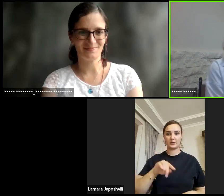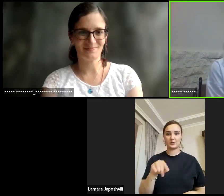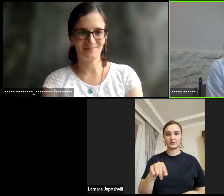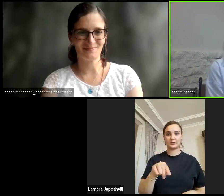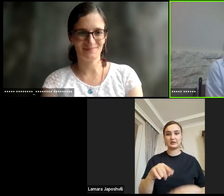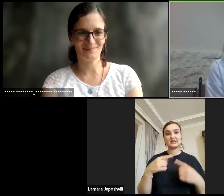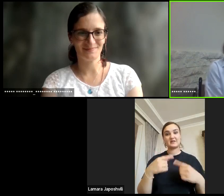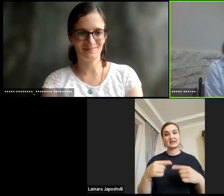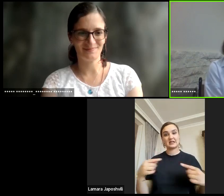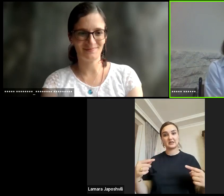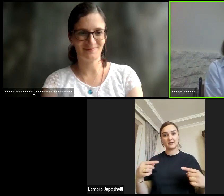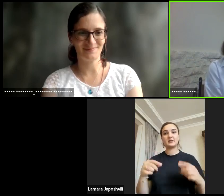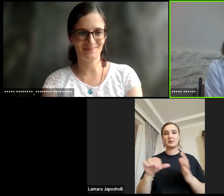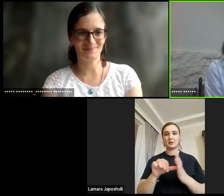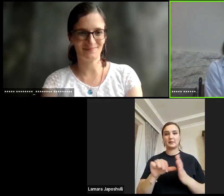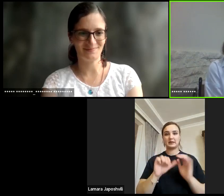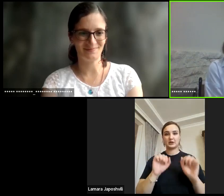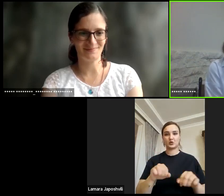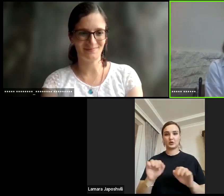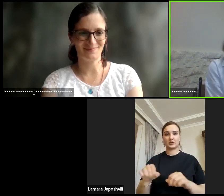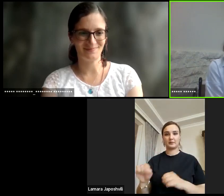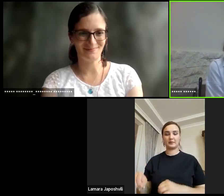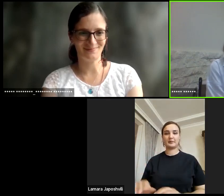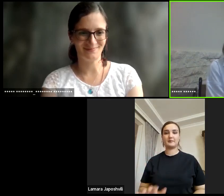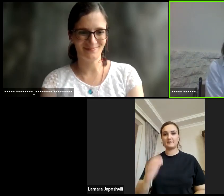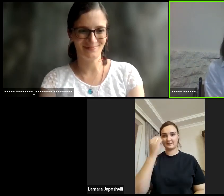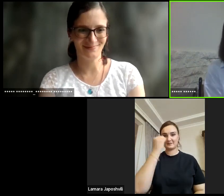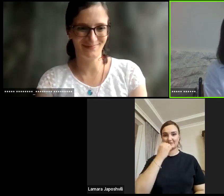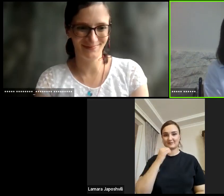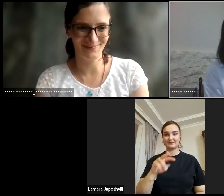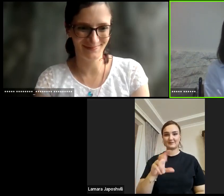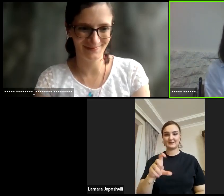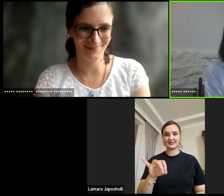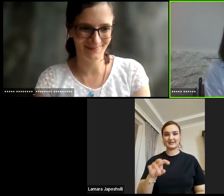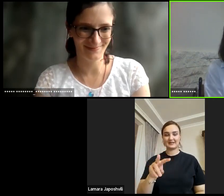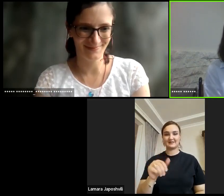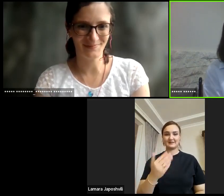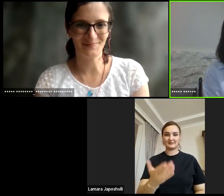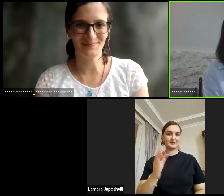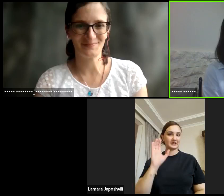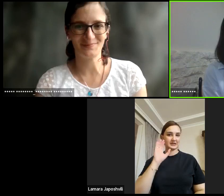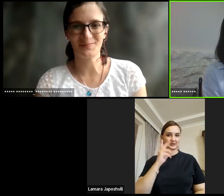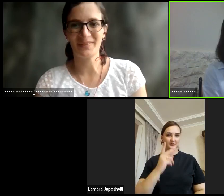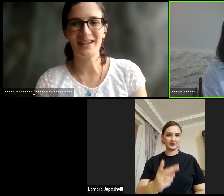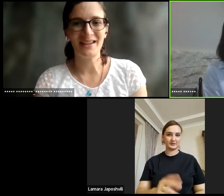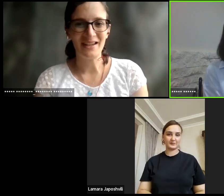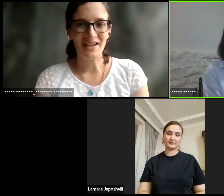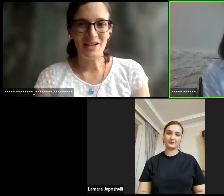სხვა ტიპის დამხმარე საშუალებები. მადლობა ლეილა, გისმენთ.